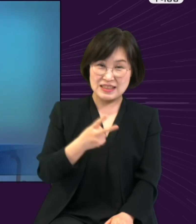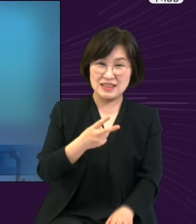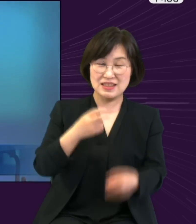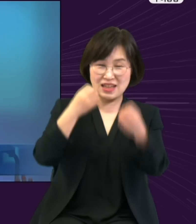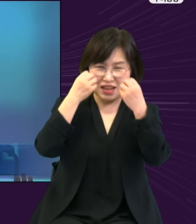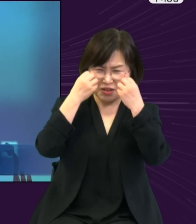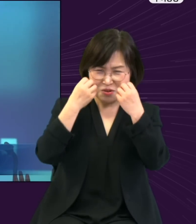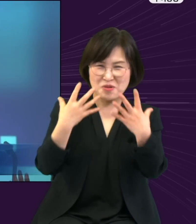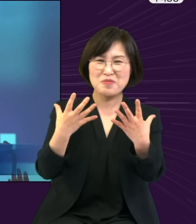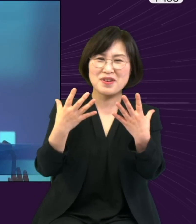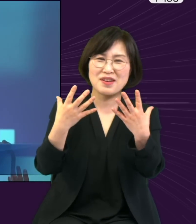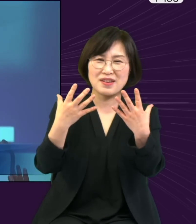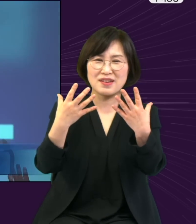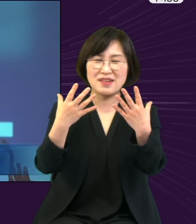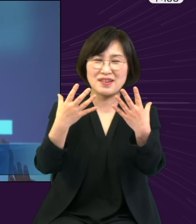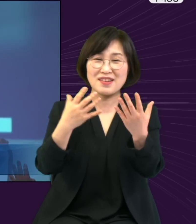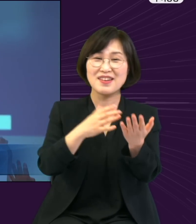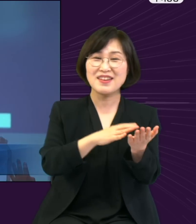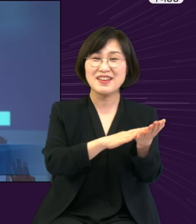다시 새롭게